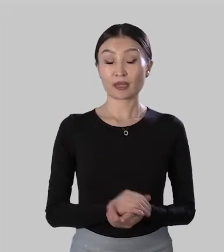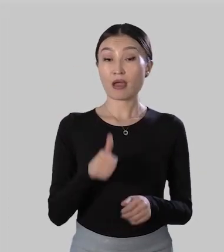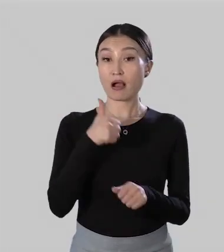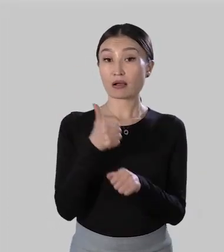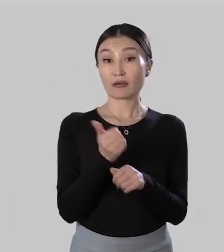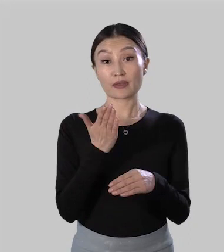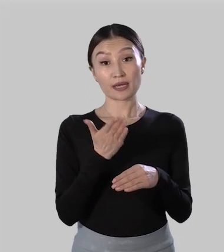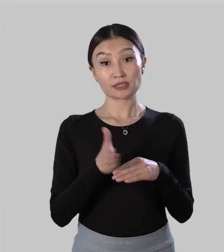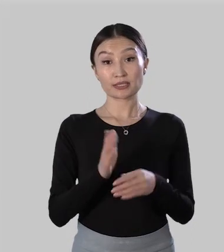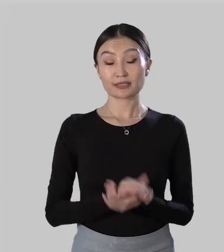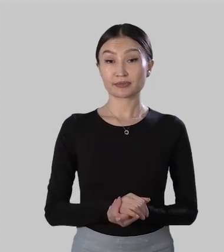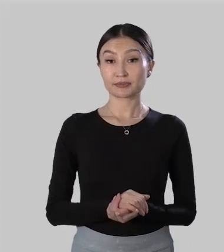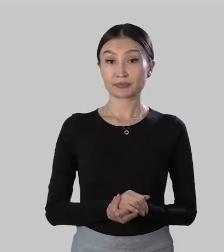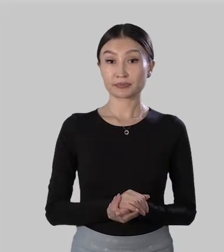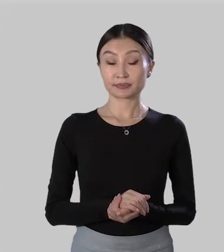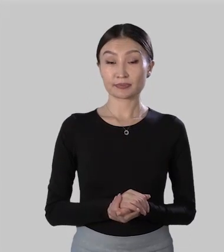Основная